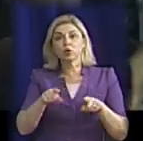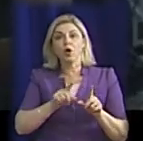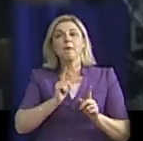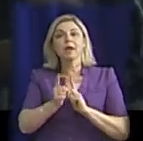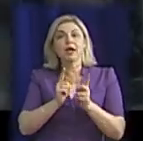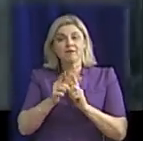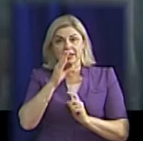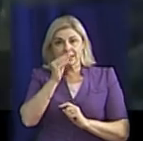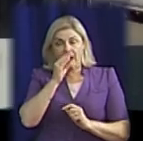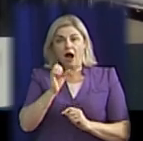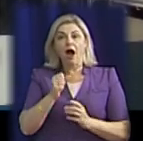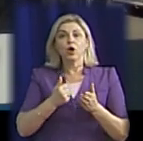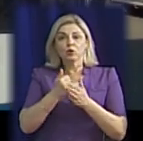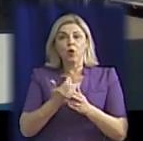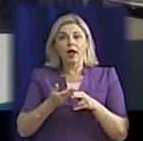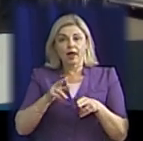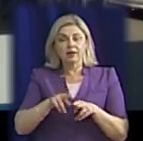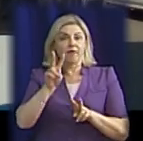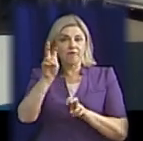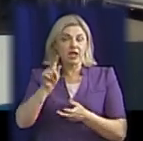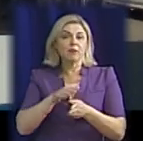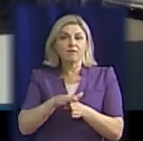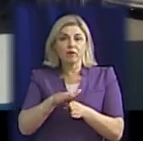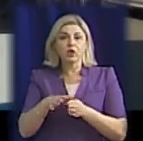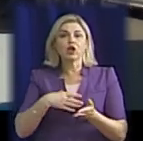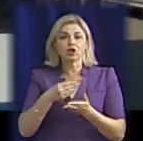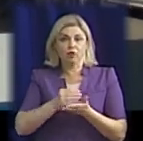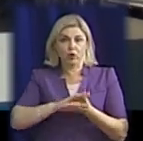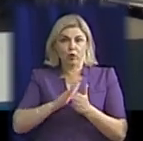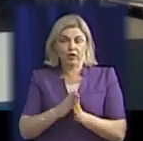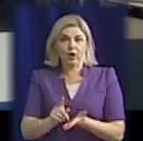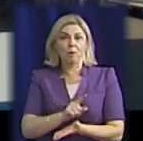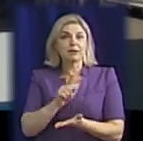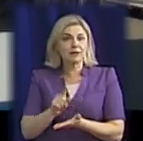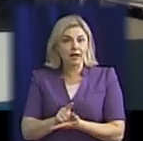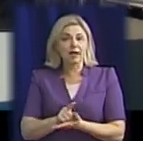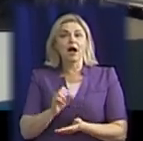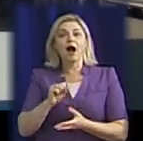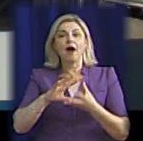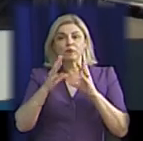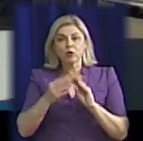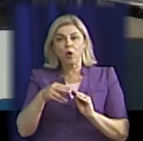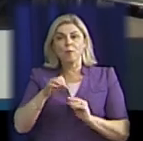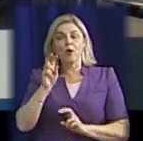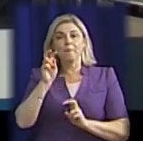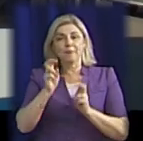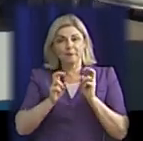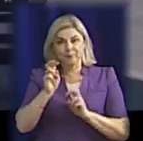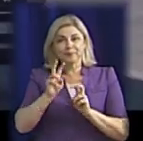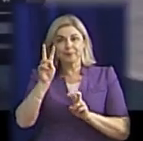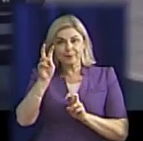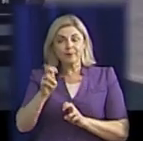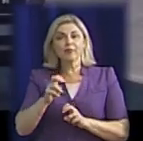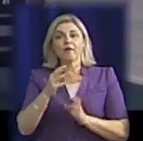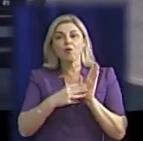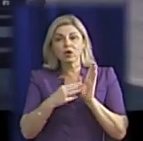перевізника. А до того «Євротранстехсервіс» виконуватиме свої договірні зобов'язання. Загалом у підприємства «Євротранстехсервіс»